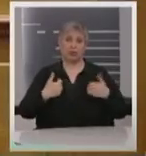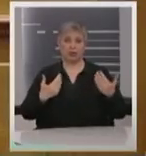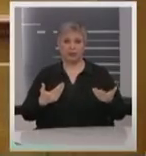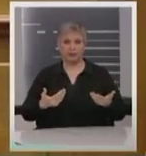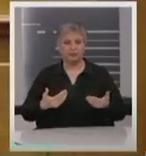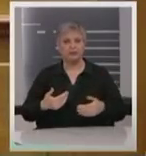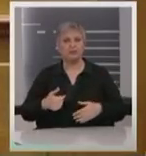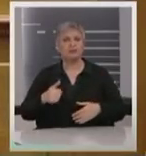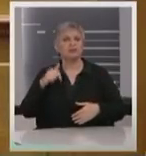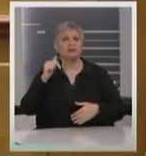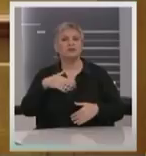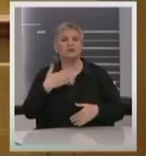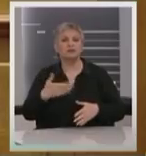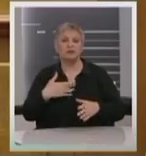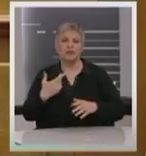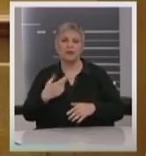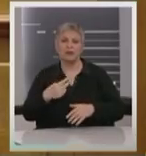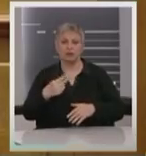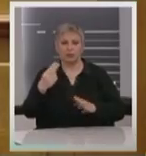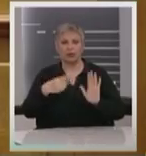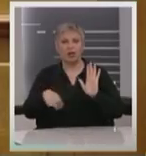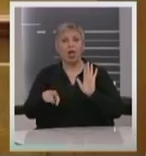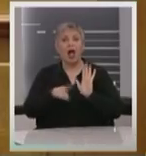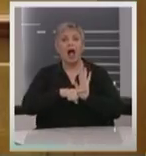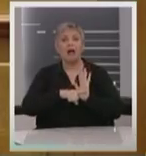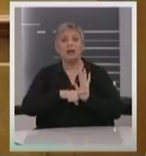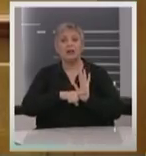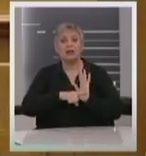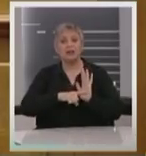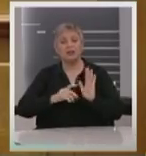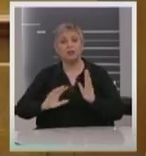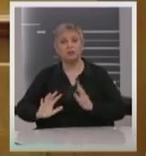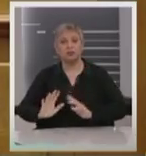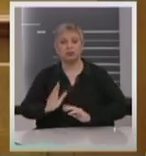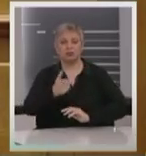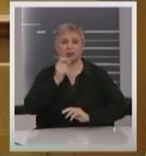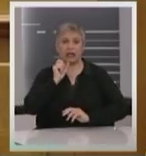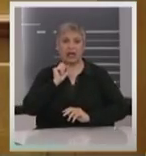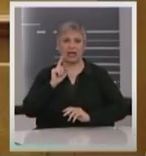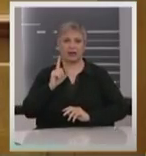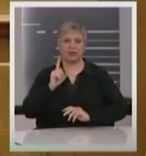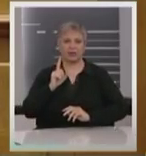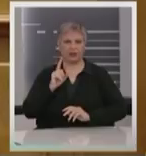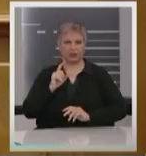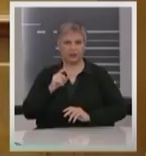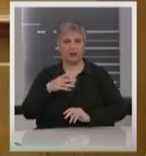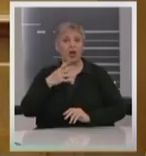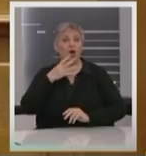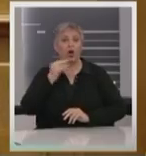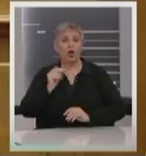αποτελούμε αρνητική αναπτυξιακή έκπληξη. Και αυτό γιατί επί των ημερών